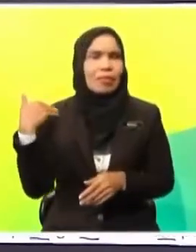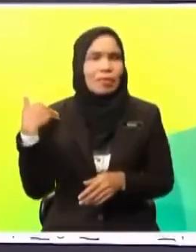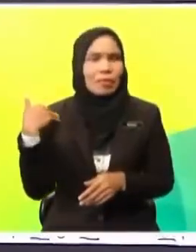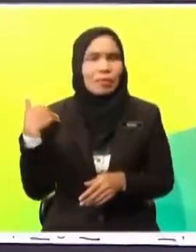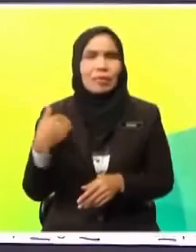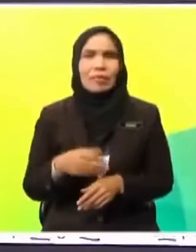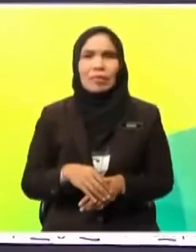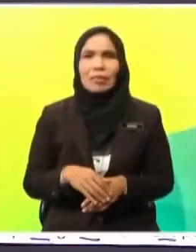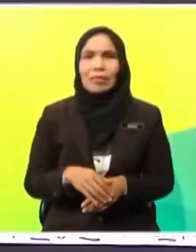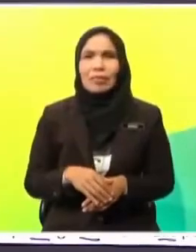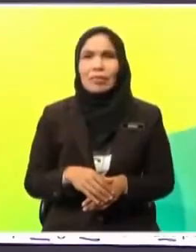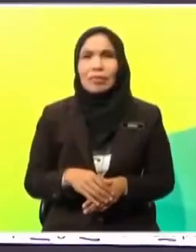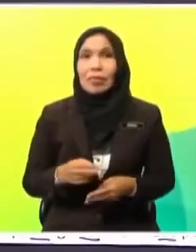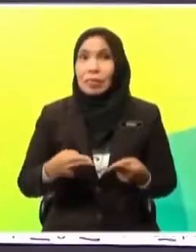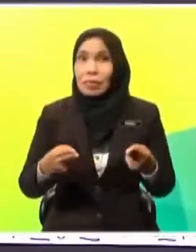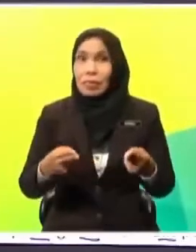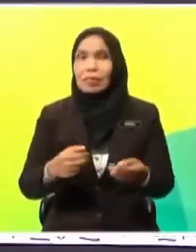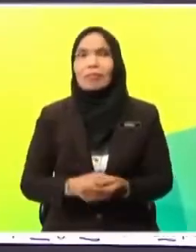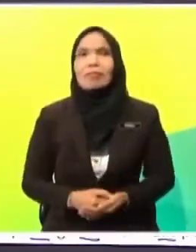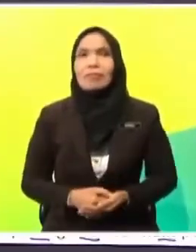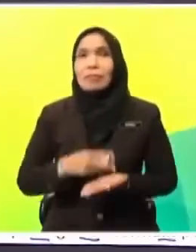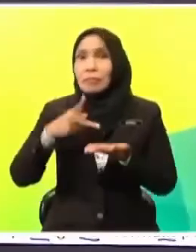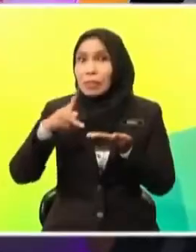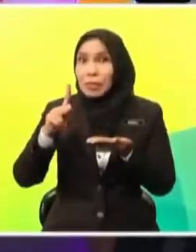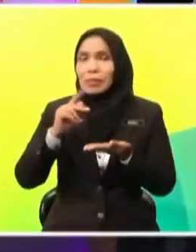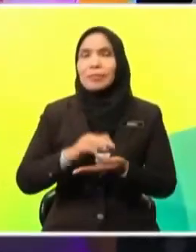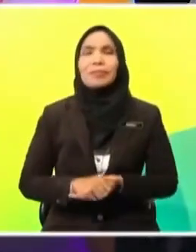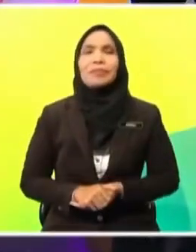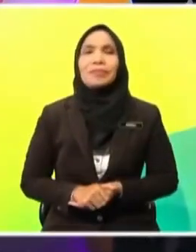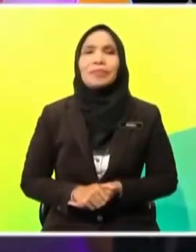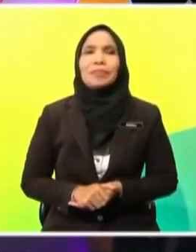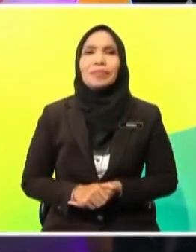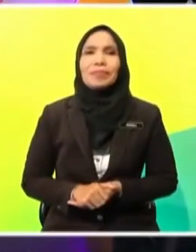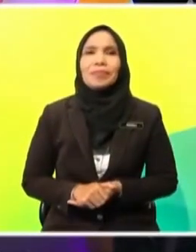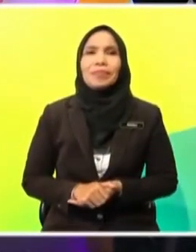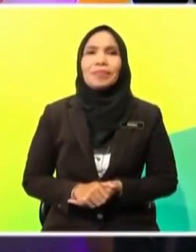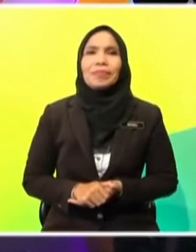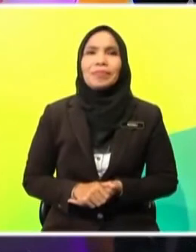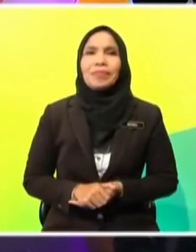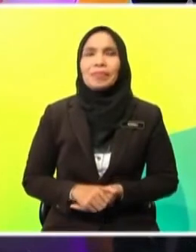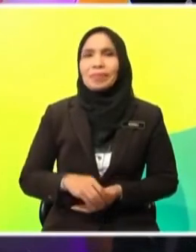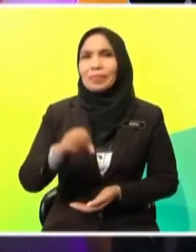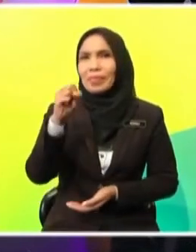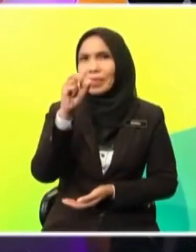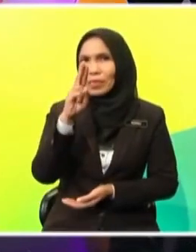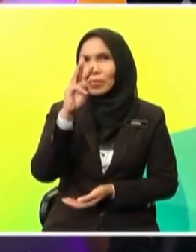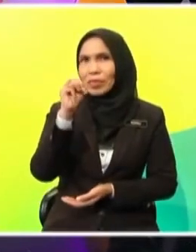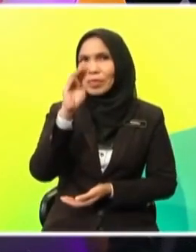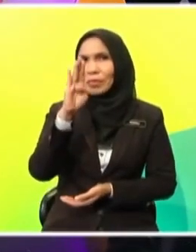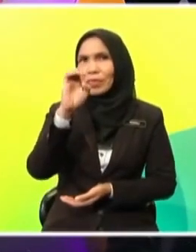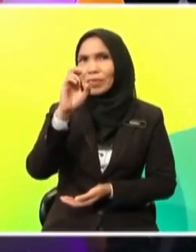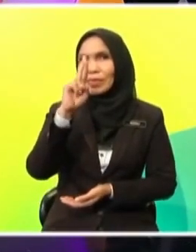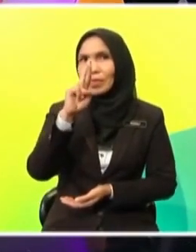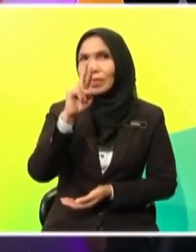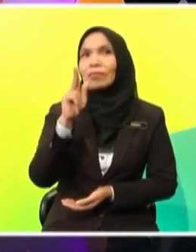pariton untuk murid-murid di rumah ah sebentar sebelum itu sungguh sumpahku Iyo jadi